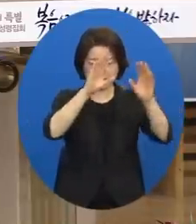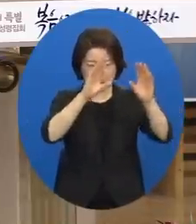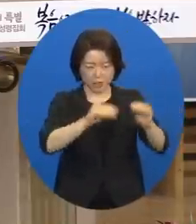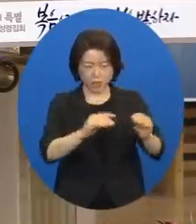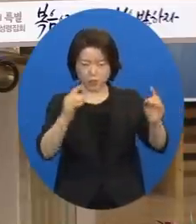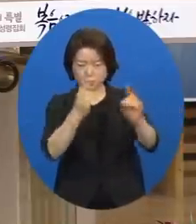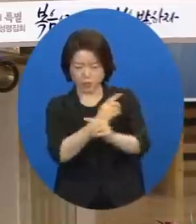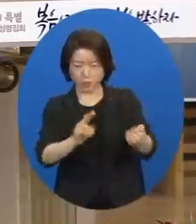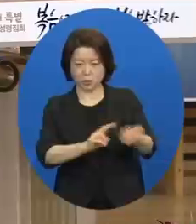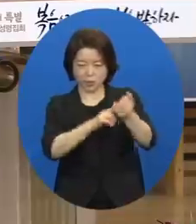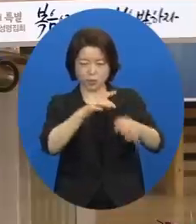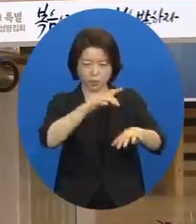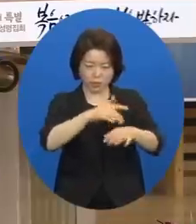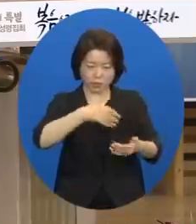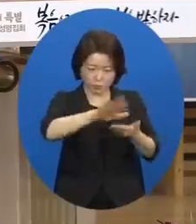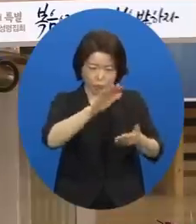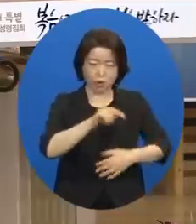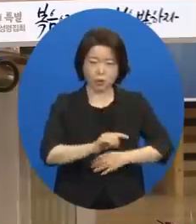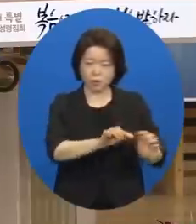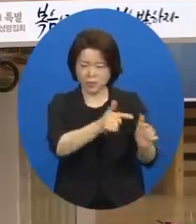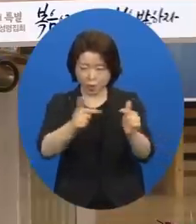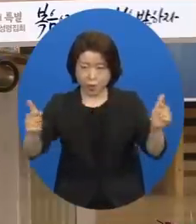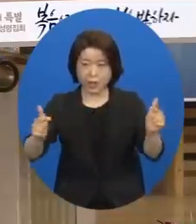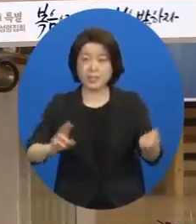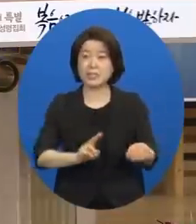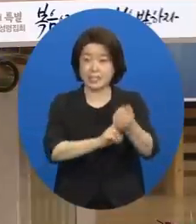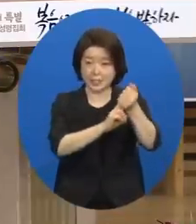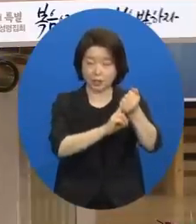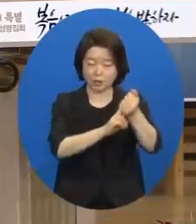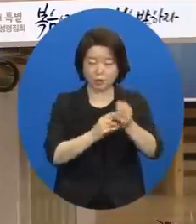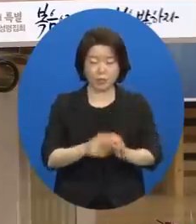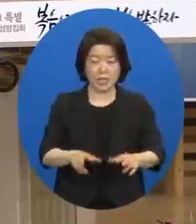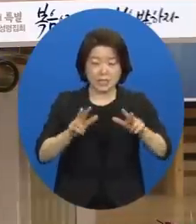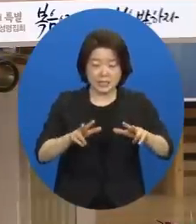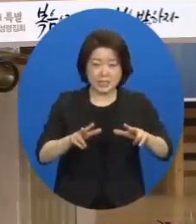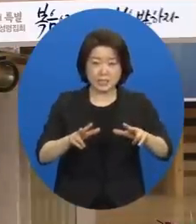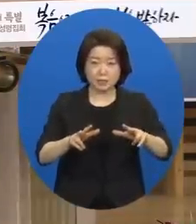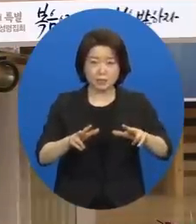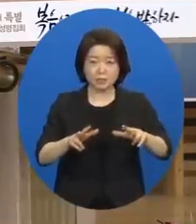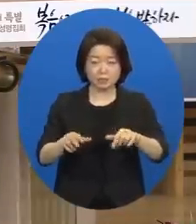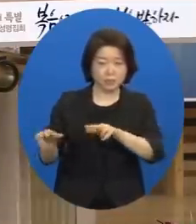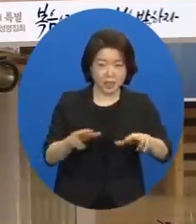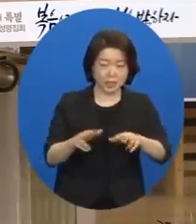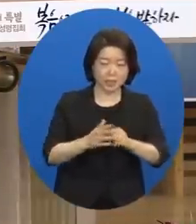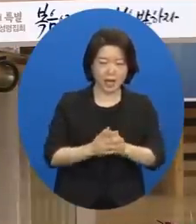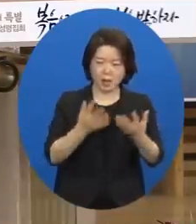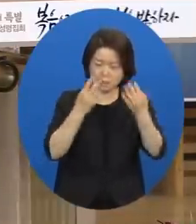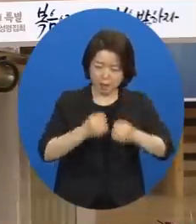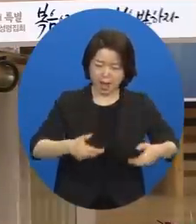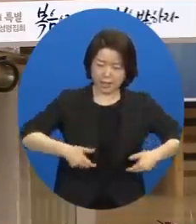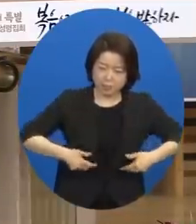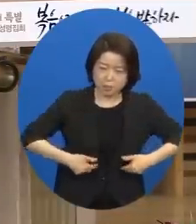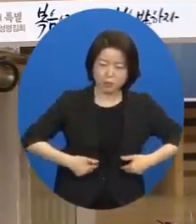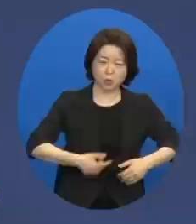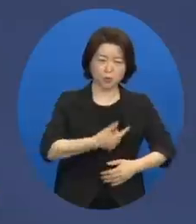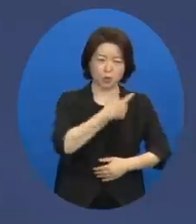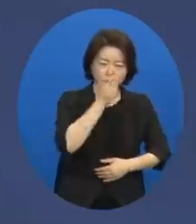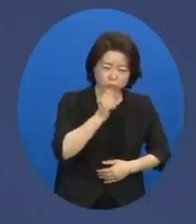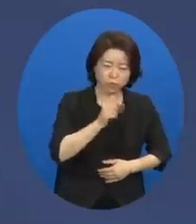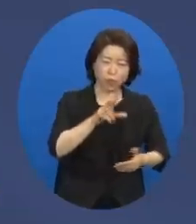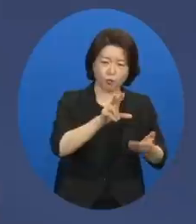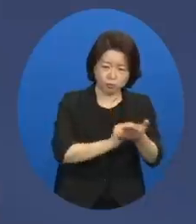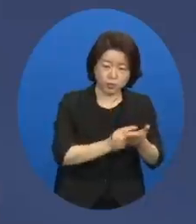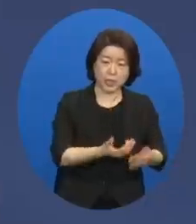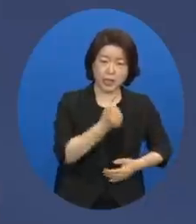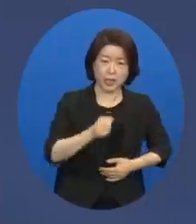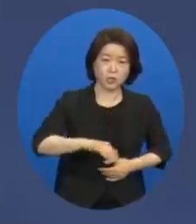뭐 귀신을 쫓아내고 수많은 우리의 당장 그 수많은 필요와 결핍을 가지고 있고 문제를 가지고